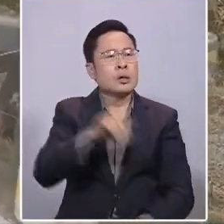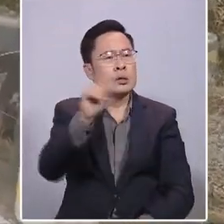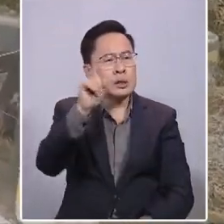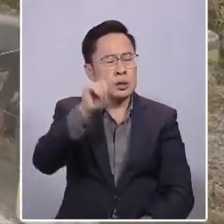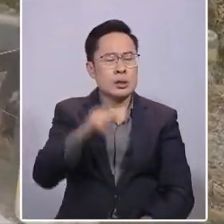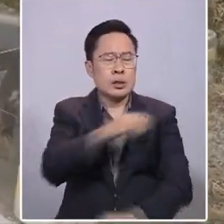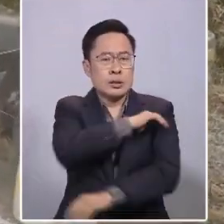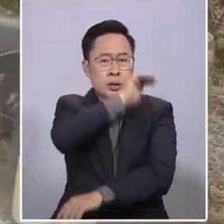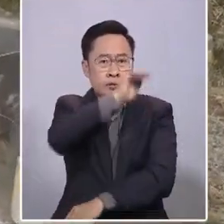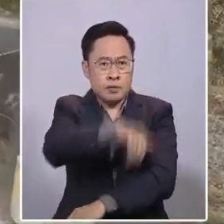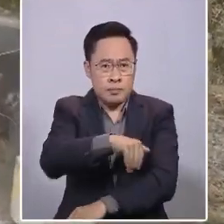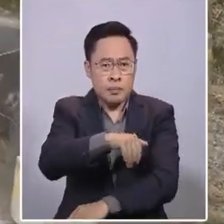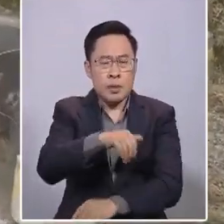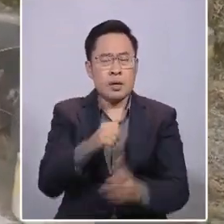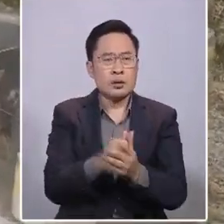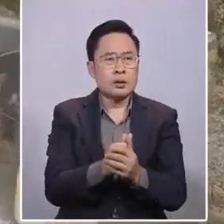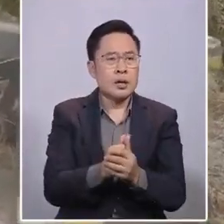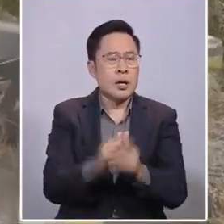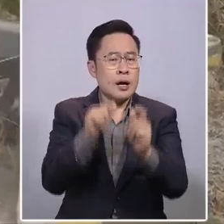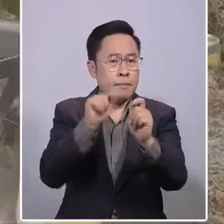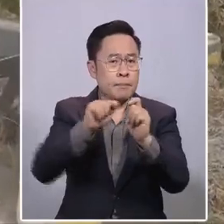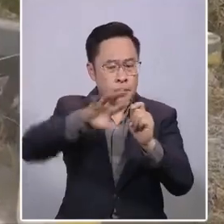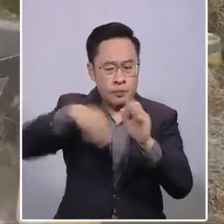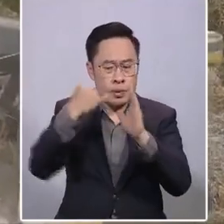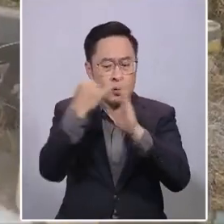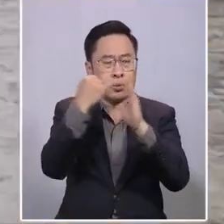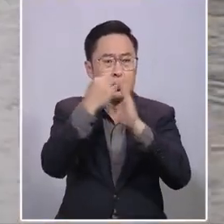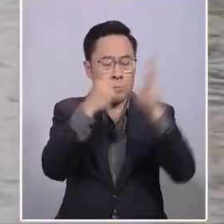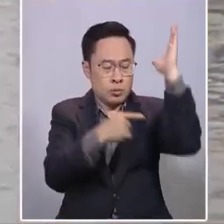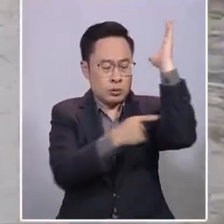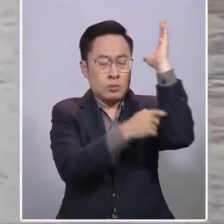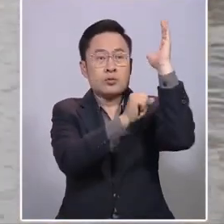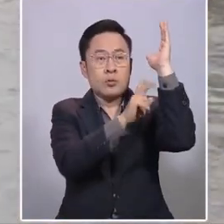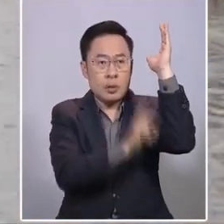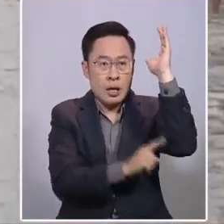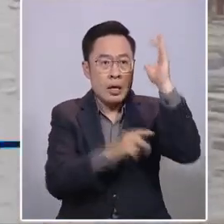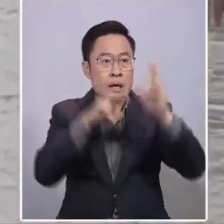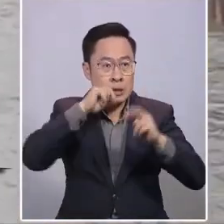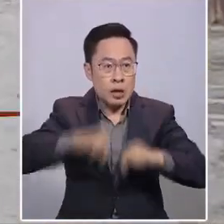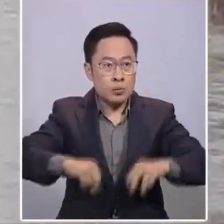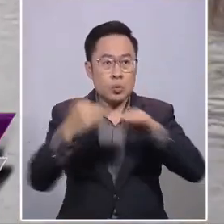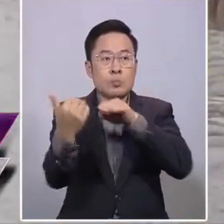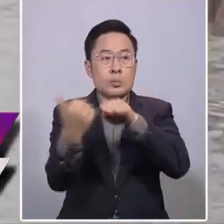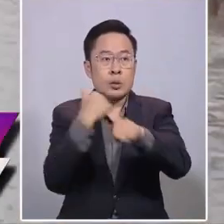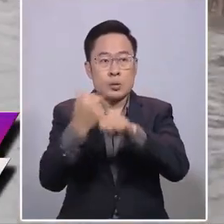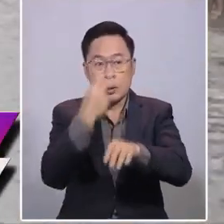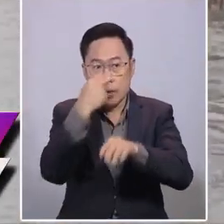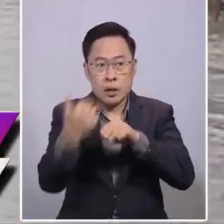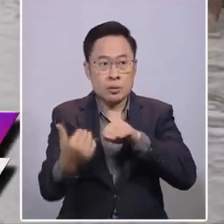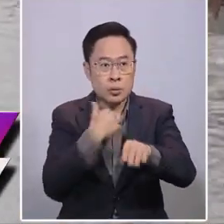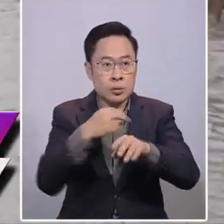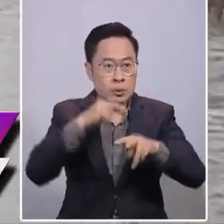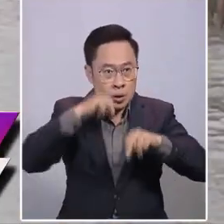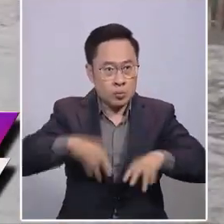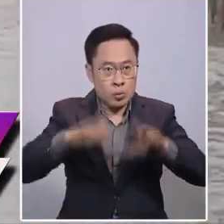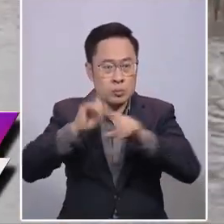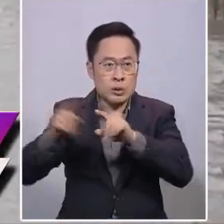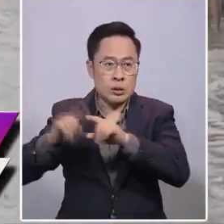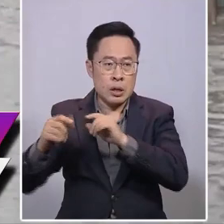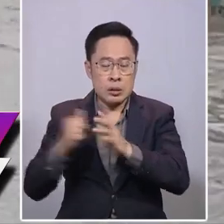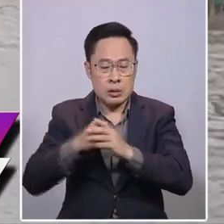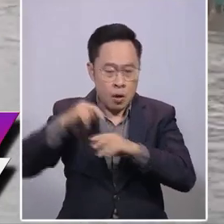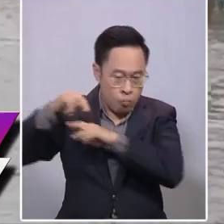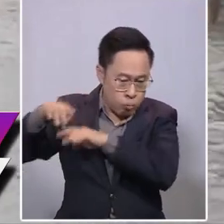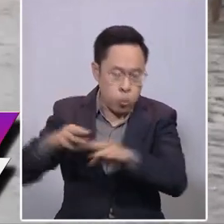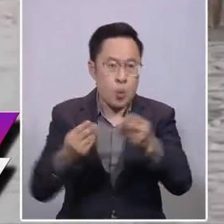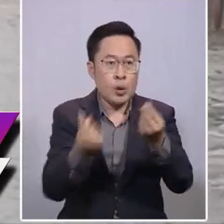เทศบาลตำบลพะวงนะครับที่อำเภอเมืองสงขลาและน้ำก็ได้ท่วมทั้งสองฝั่งถนนนะครับน้ำค่อนข้างที่จะท่วมเร็ว